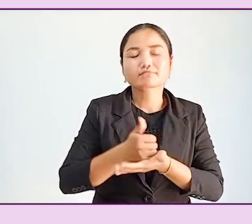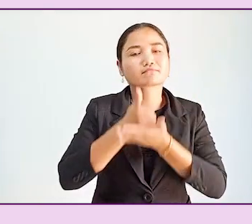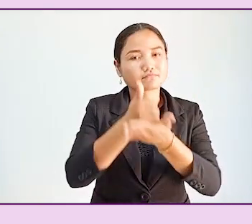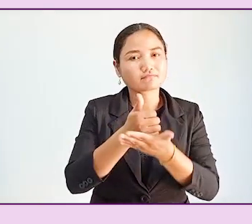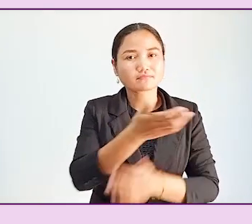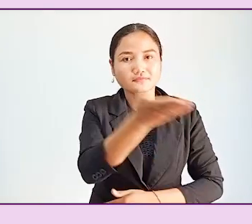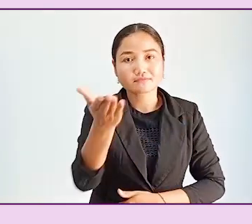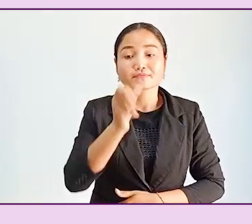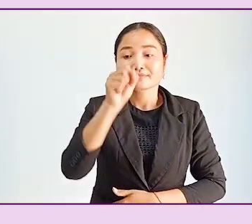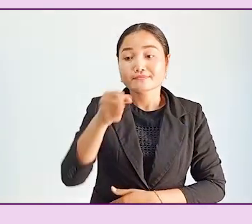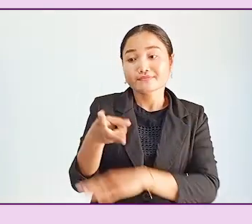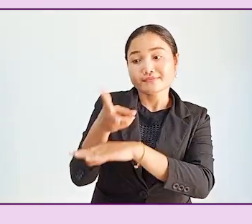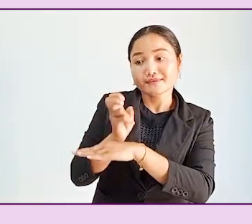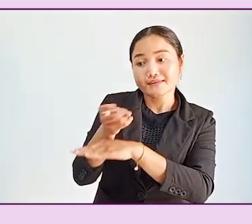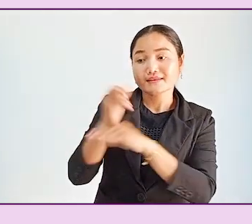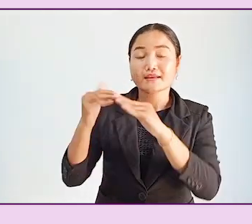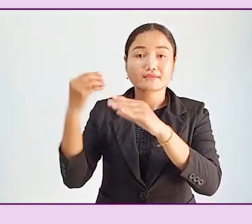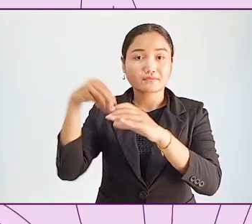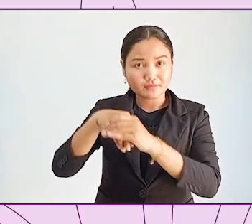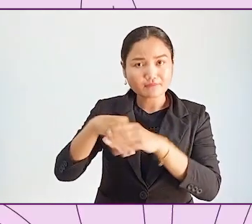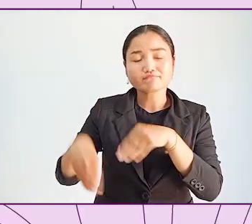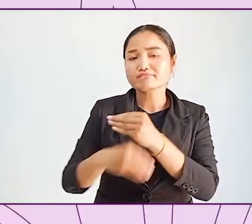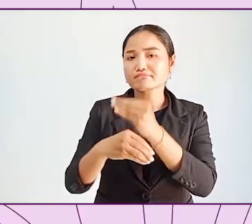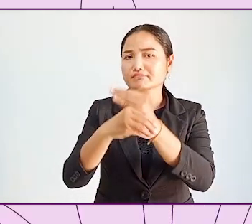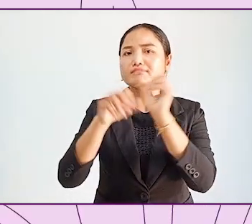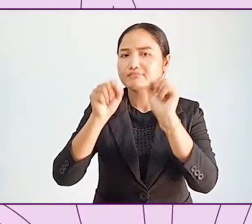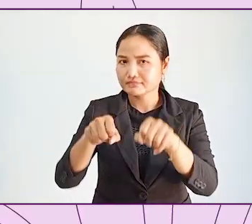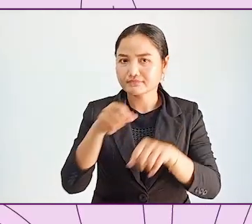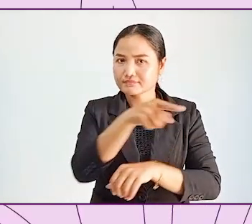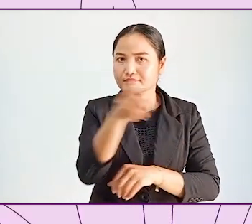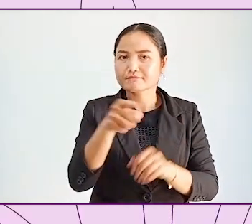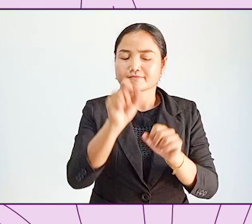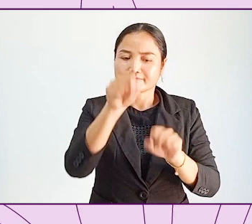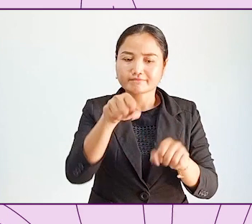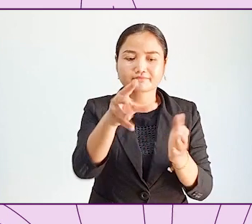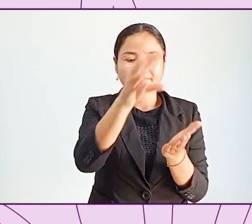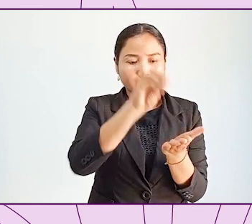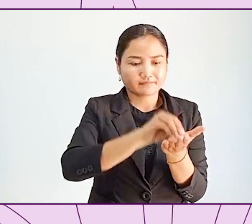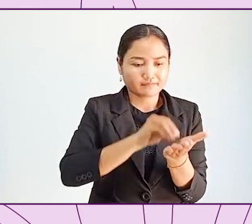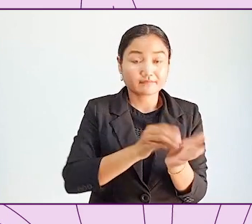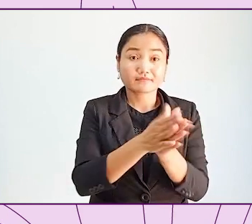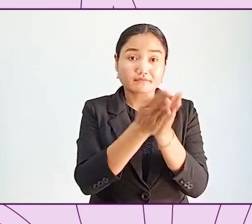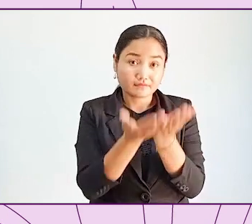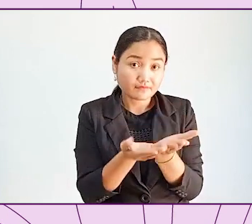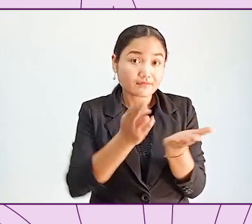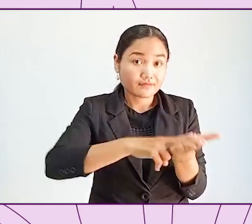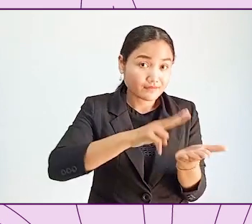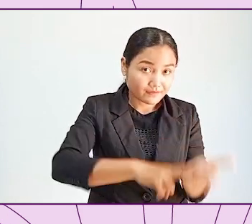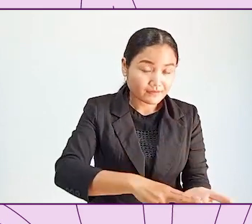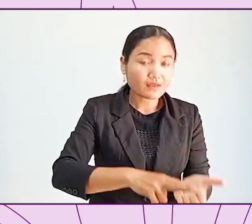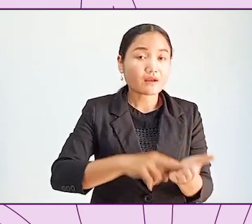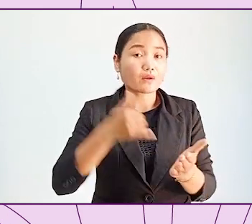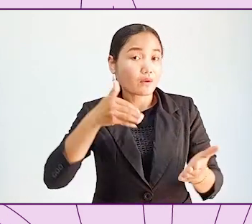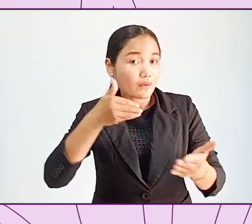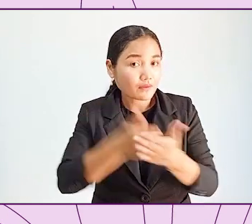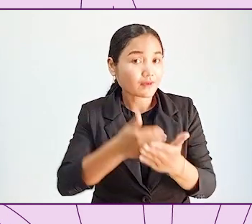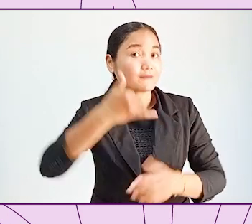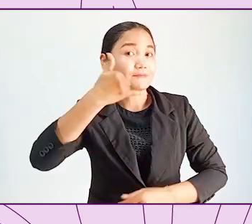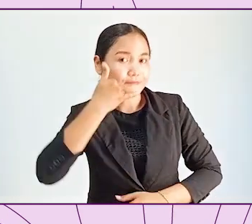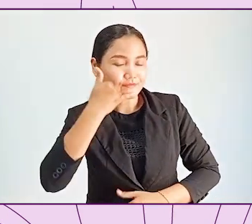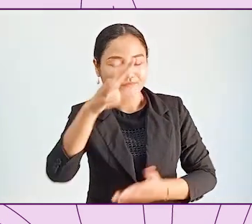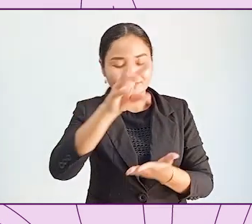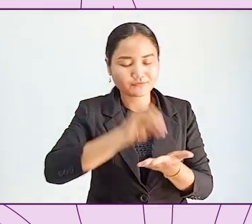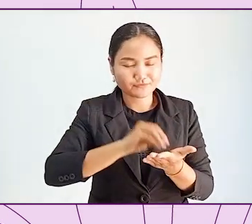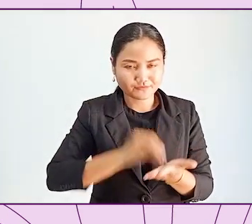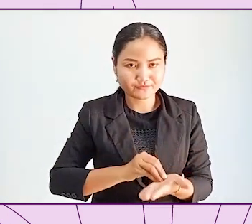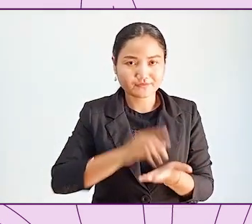chôn nhẹ khổ nông cát xong cầm chay bì tình nghĩa kia bàn phòng đài Nè ách cắt ra chùm nôi chùm này chi vật cam tục khổ nông xịp phớ Rước khổ nông cao vị thi tu được sắp cậu bàn